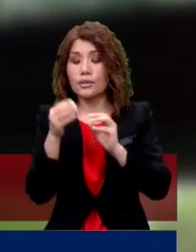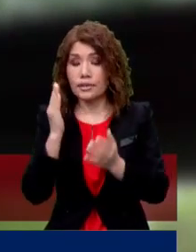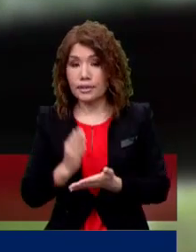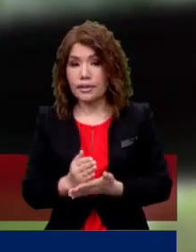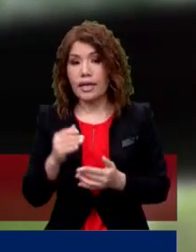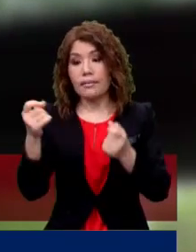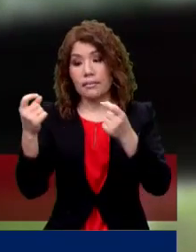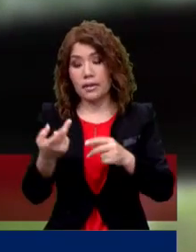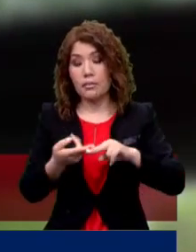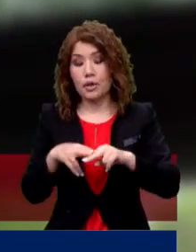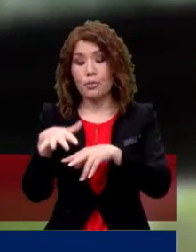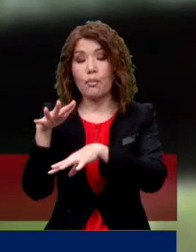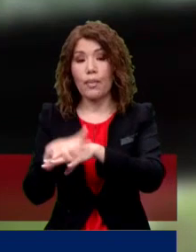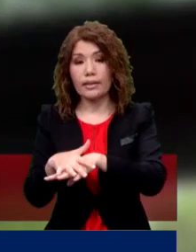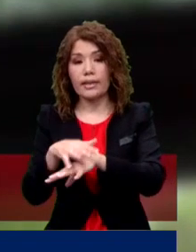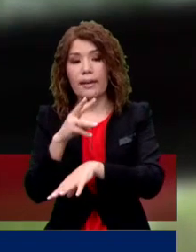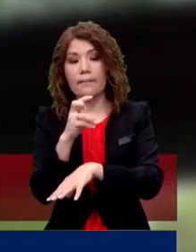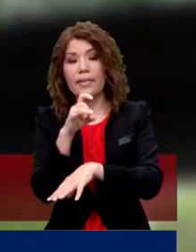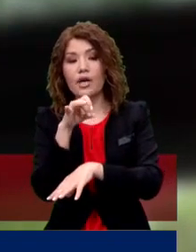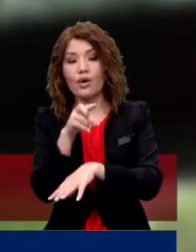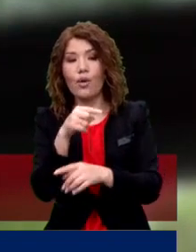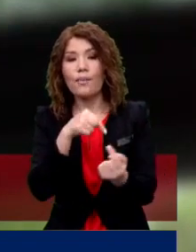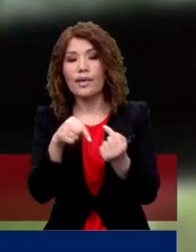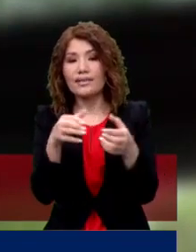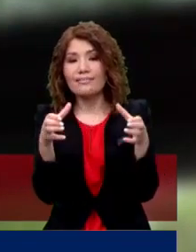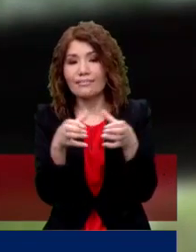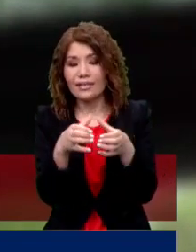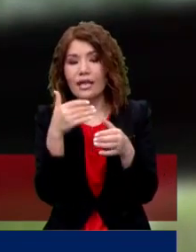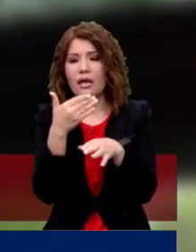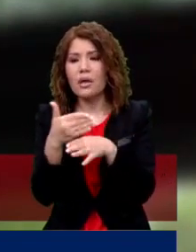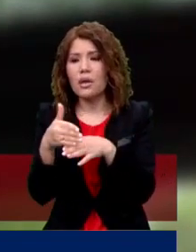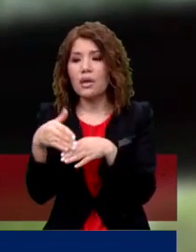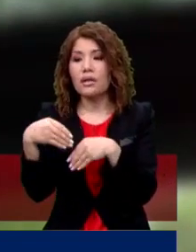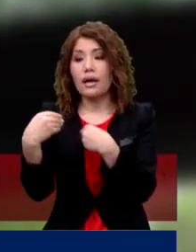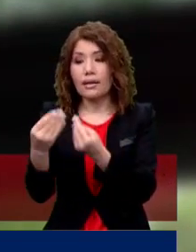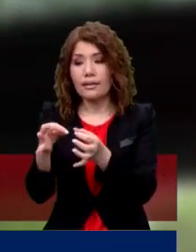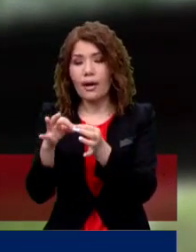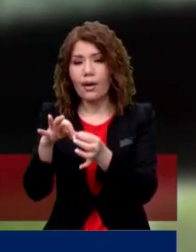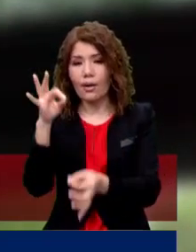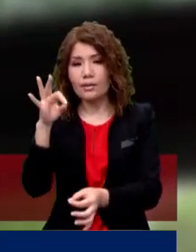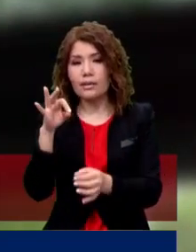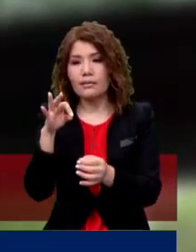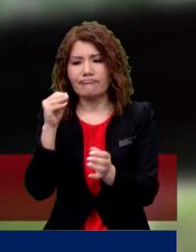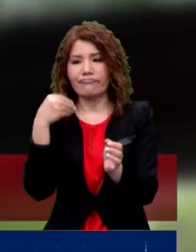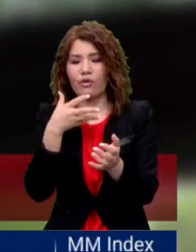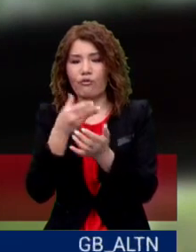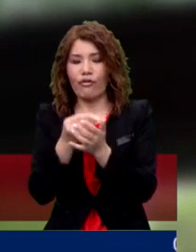мысалы үшін, банктер микробизнестің нақты төлем қабілетін анықтауға көп уақытын жұмсағысы